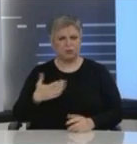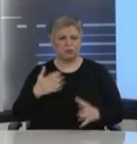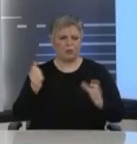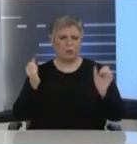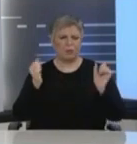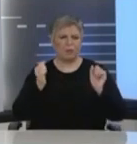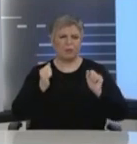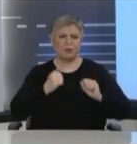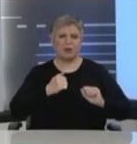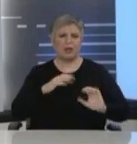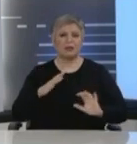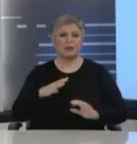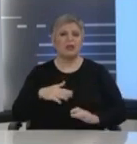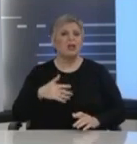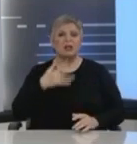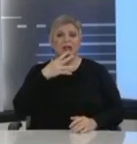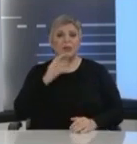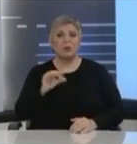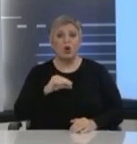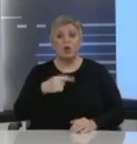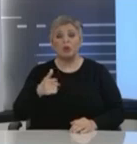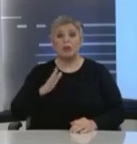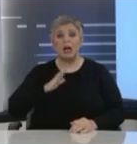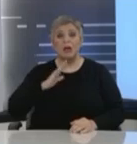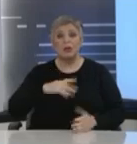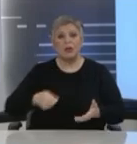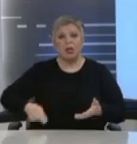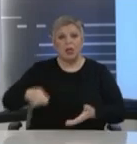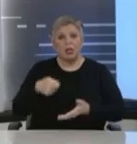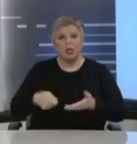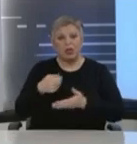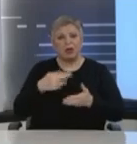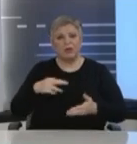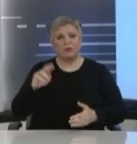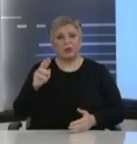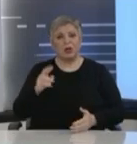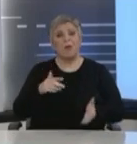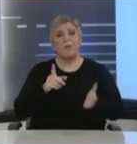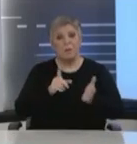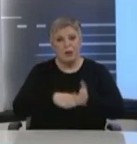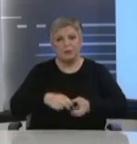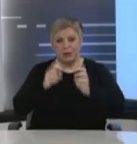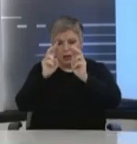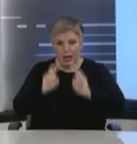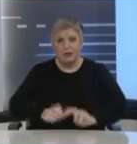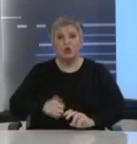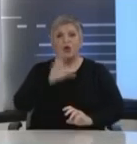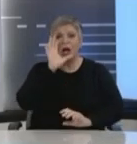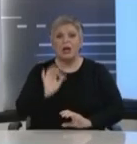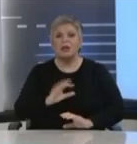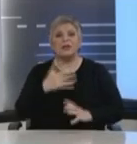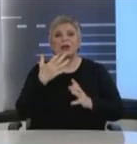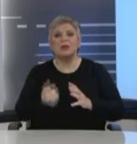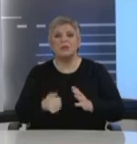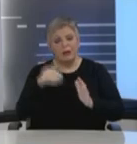τους ίδιους τους Έλληνες. Να ερευνηθεί λοιπόν σε βάθος από τη δικαιοσύνη στις πραγματικές του διαστάσεις.